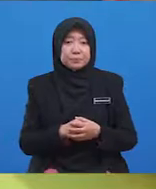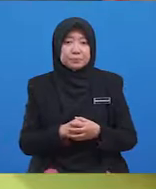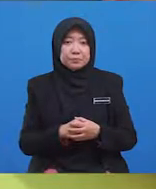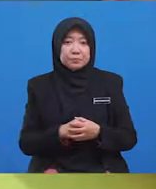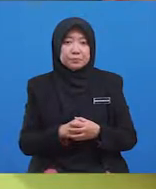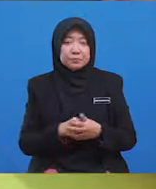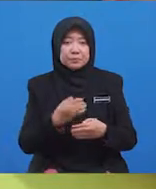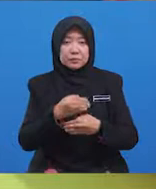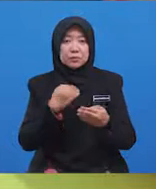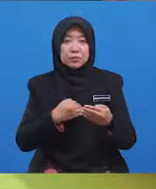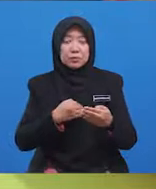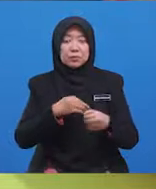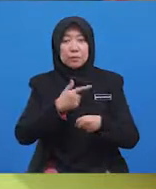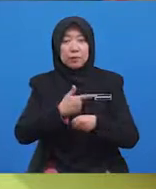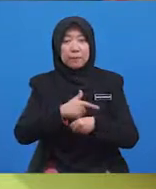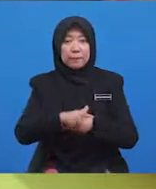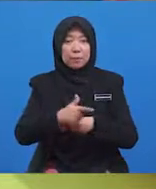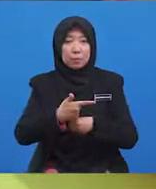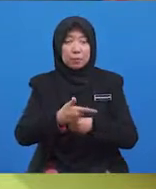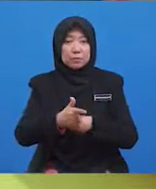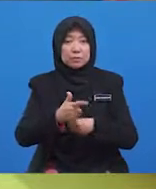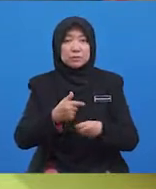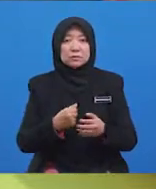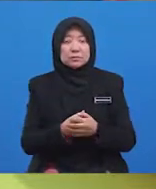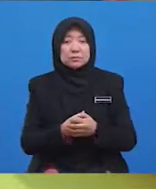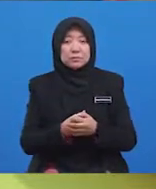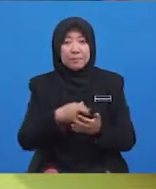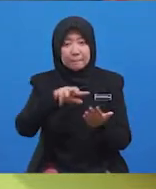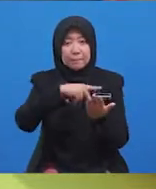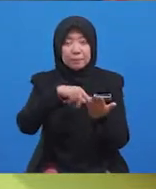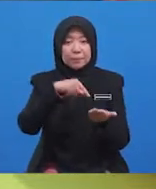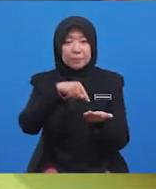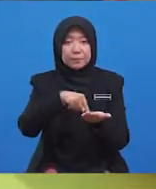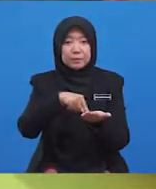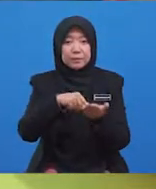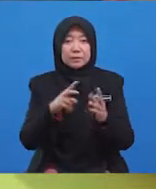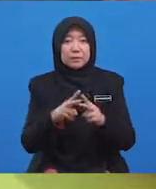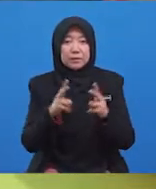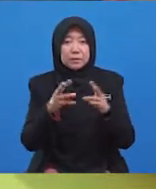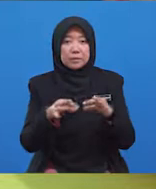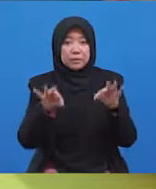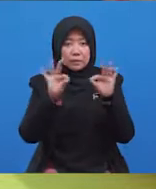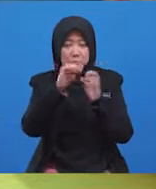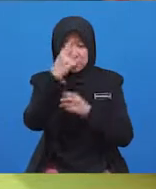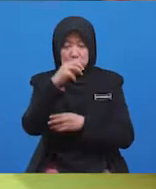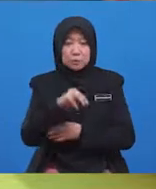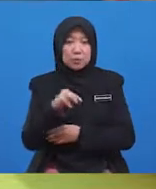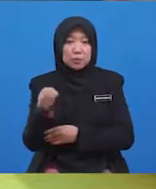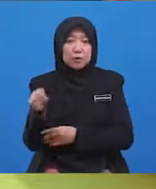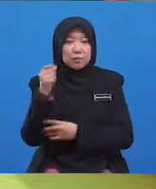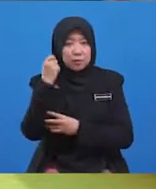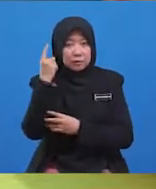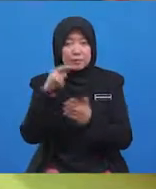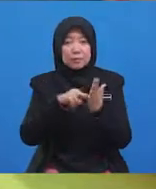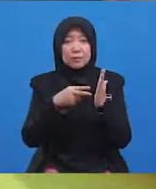Sebelum mengupas aspek-aspek penting dalam kajian pantun ini, adalah sangat penting untuk murid memahami